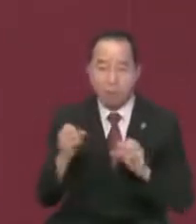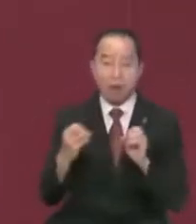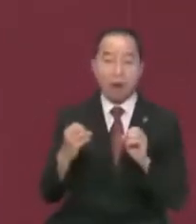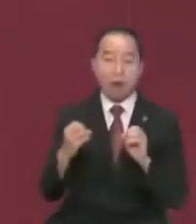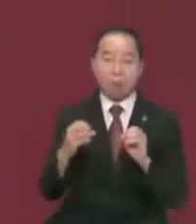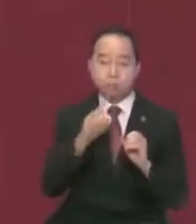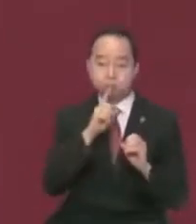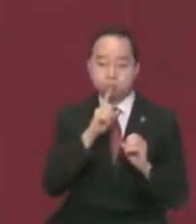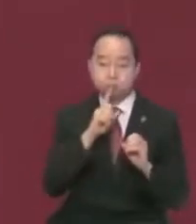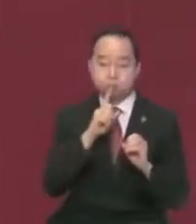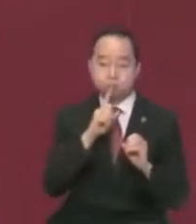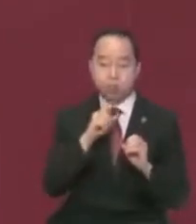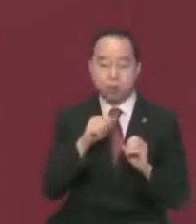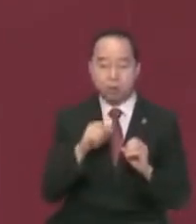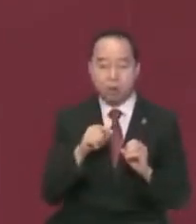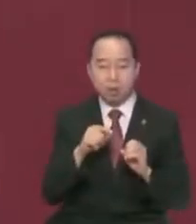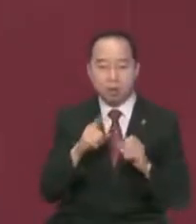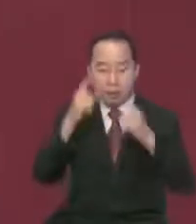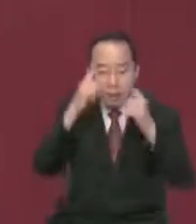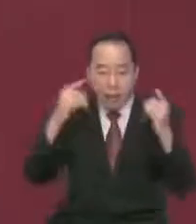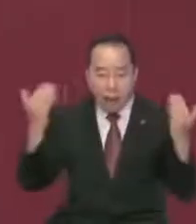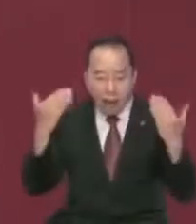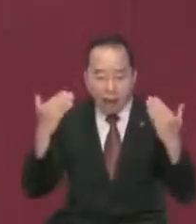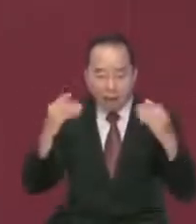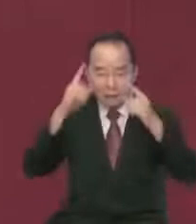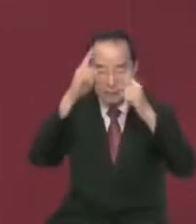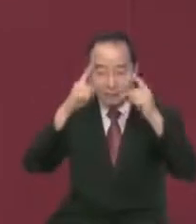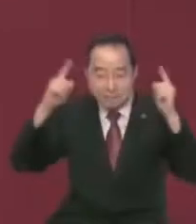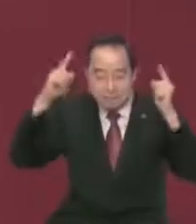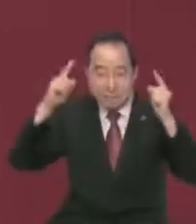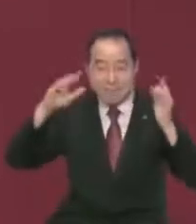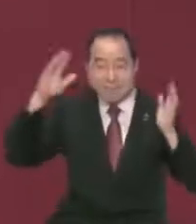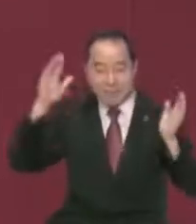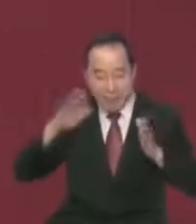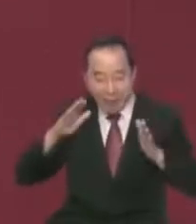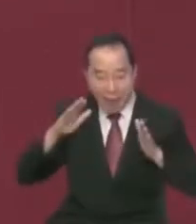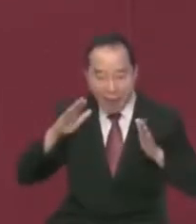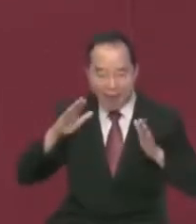대학 신입생들도 캠퍼스의 공기를 맛볼 수 없습니다.